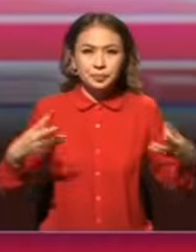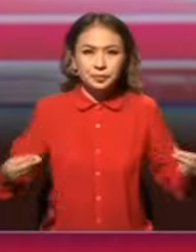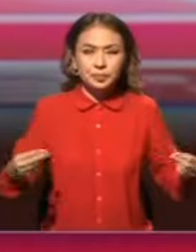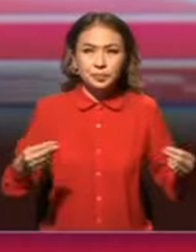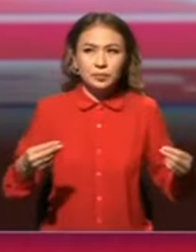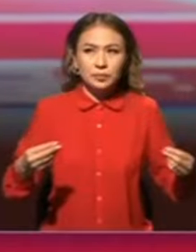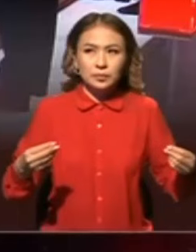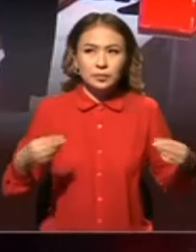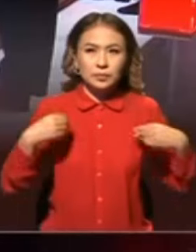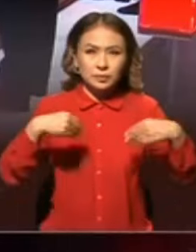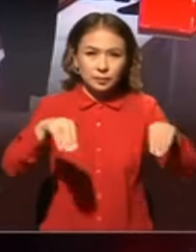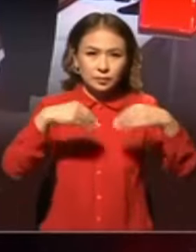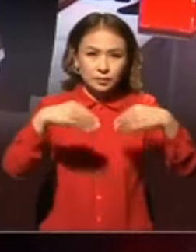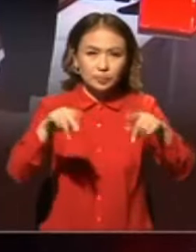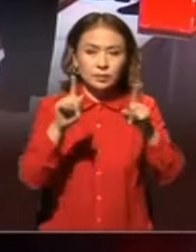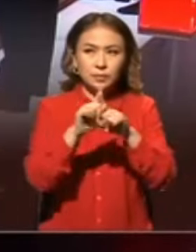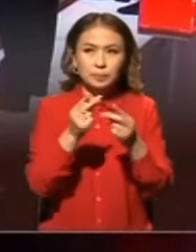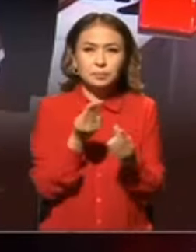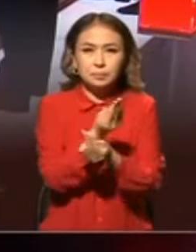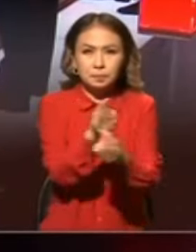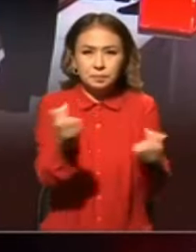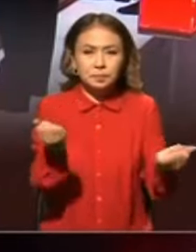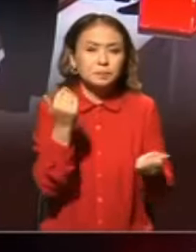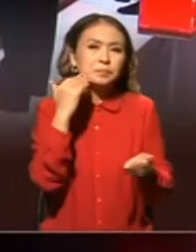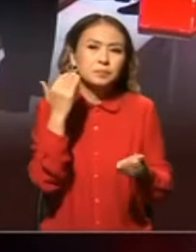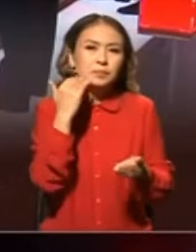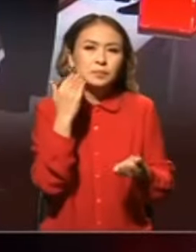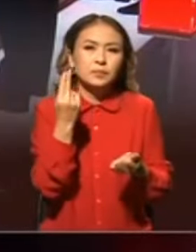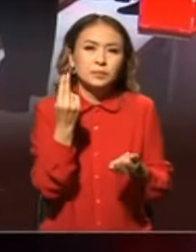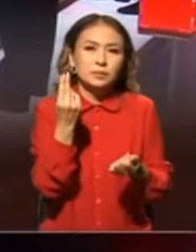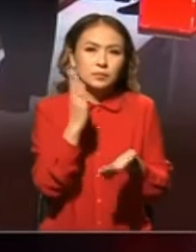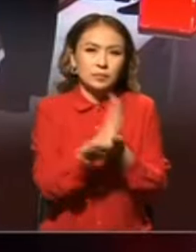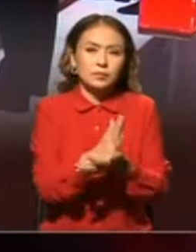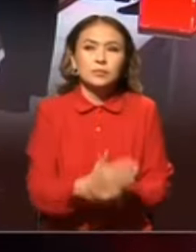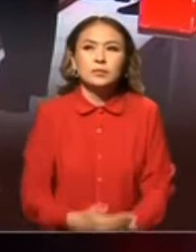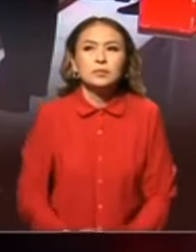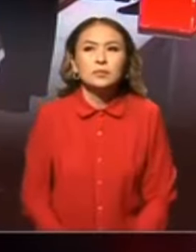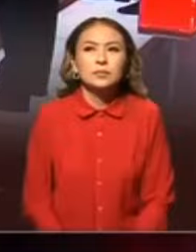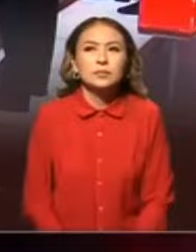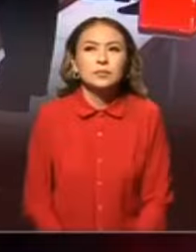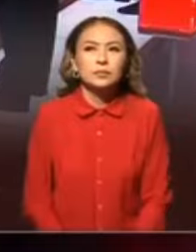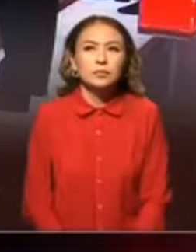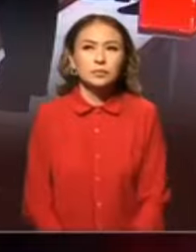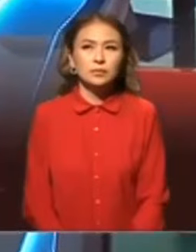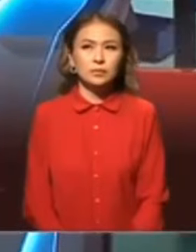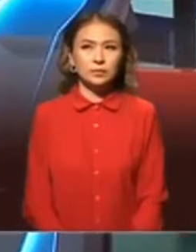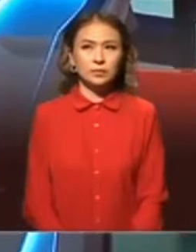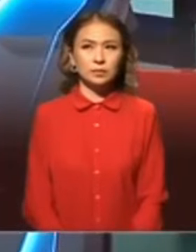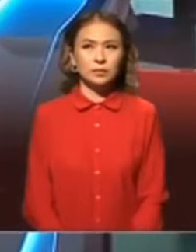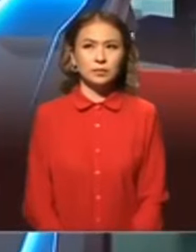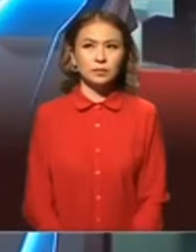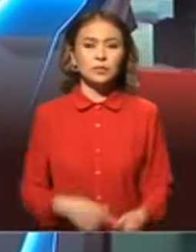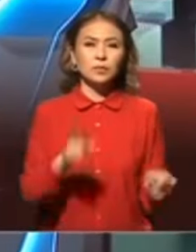салымға егін жұмыстарына беріп дедіңіз. Иә, 600 миллиардқа жуық ақша. Сіздерге осы